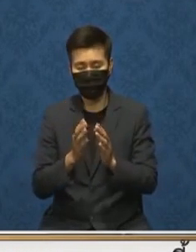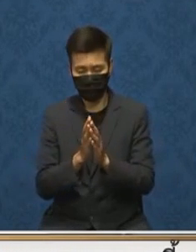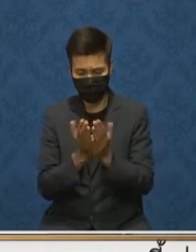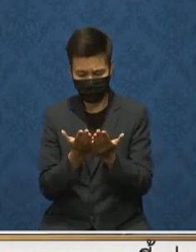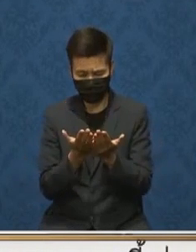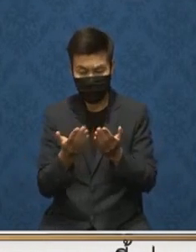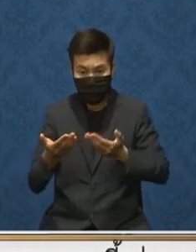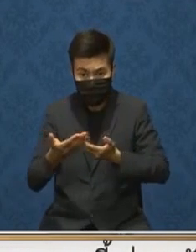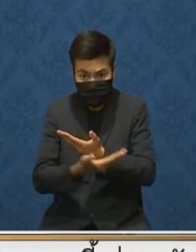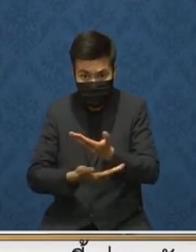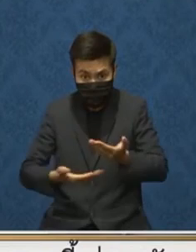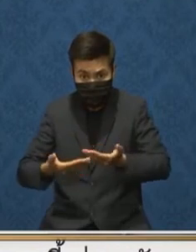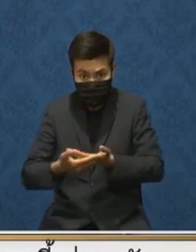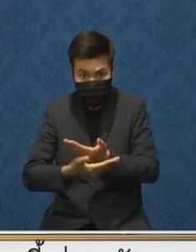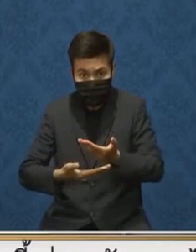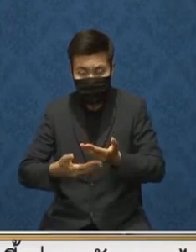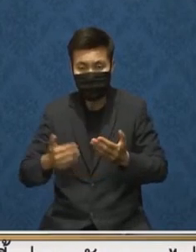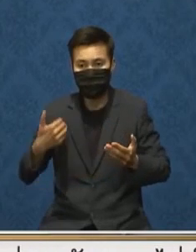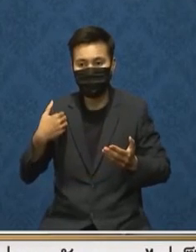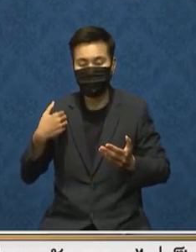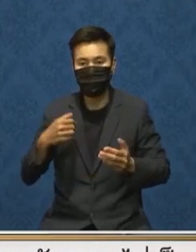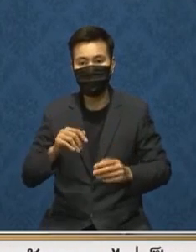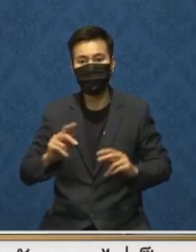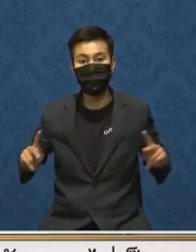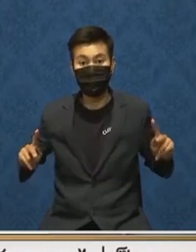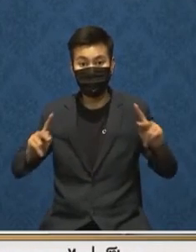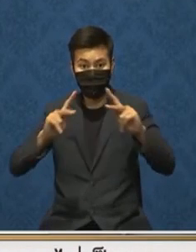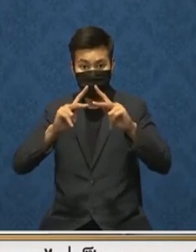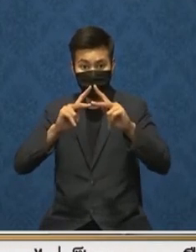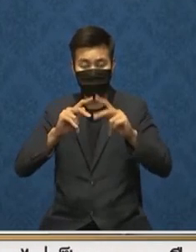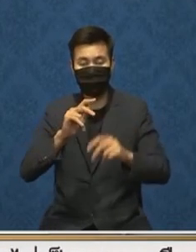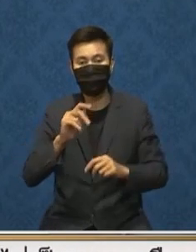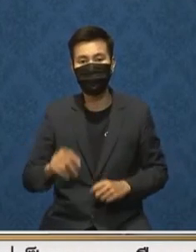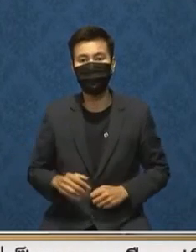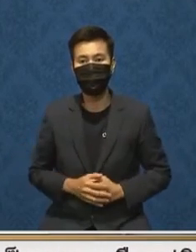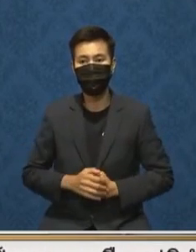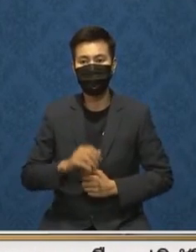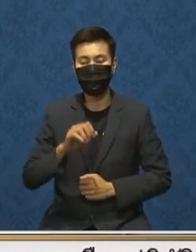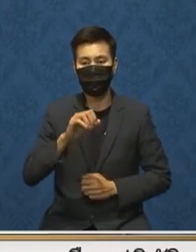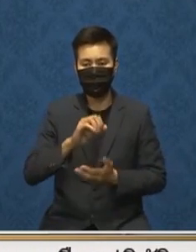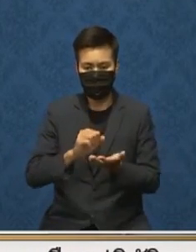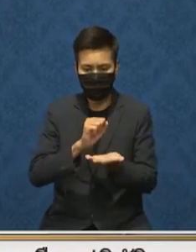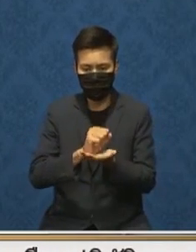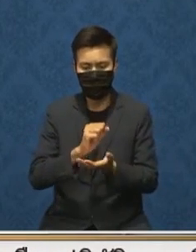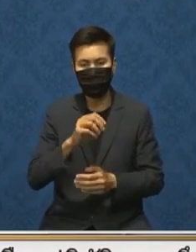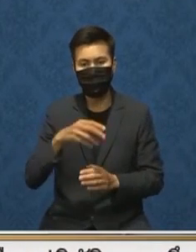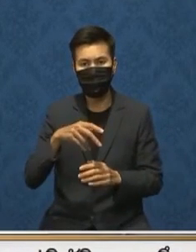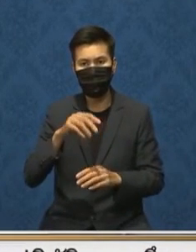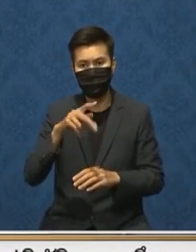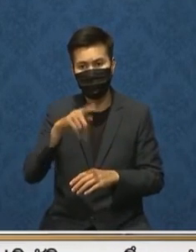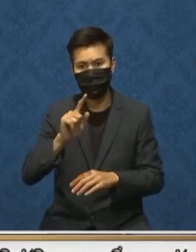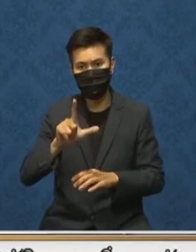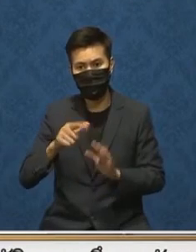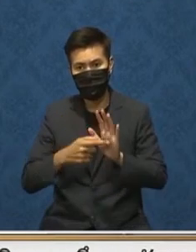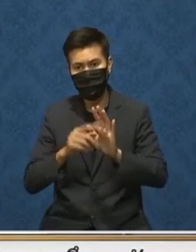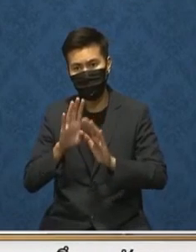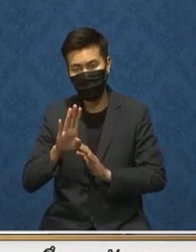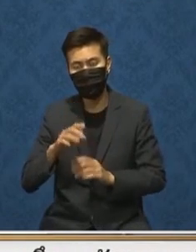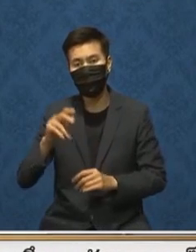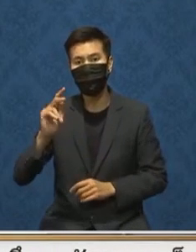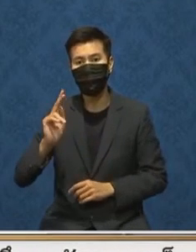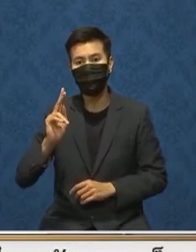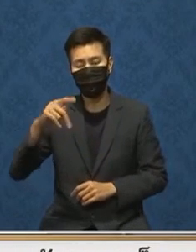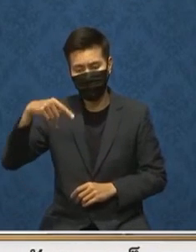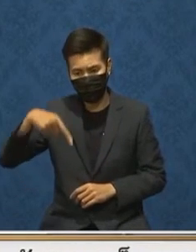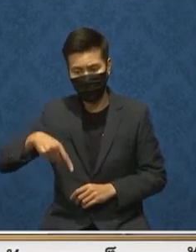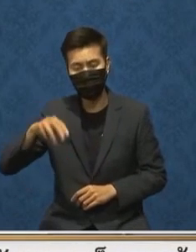านไปหลายกระทรวงกรมเหลือเกินนะครับไปทั้งสำนักงานปลัดพม.นะฮะสำนักงบประมาณสภาพัฒนาเศรษฐกิจกรมบัญชีก